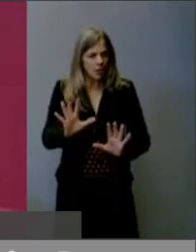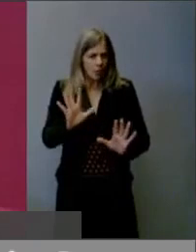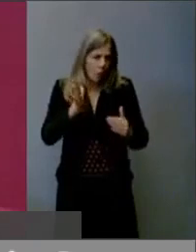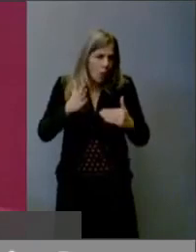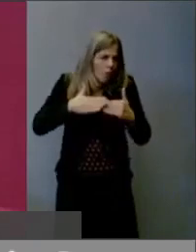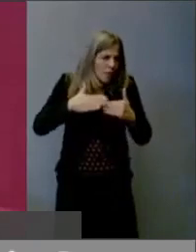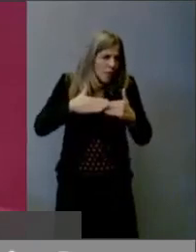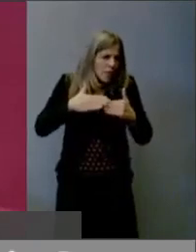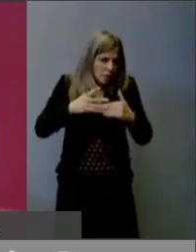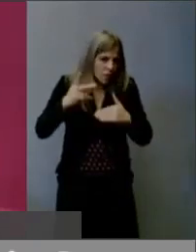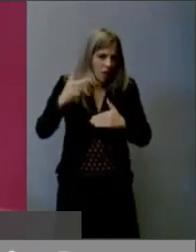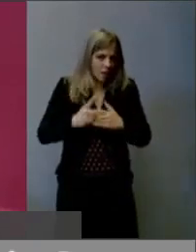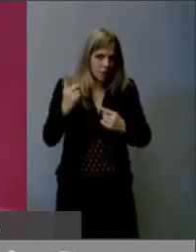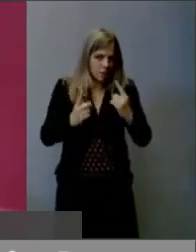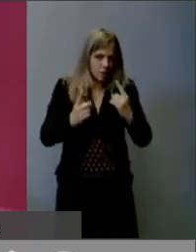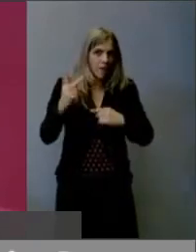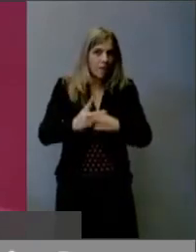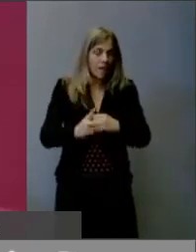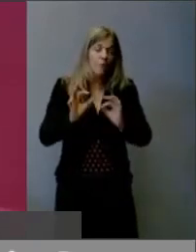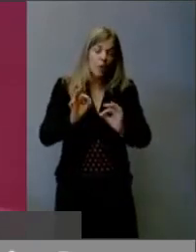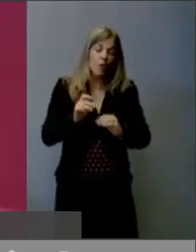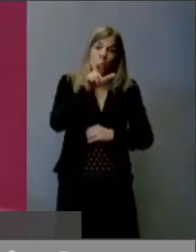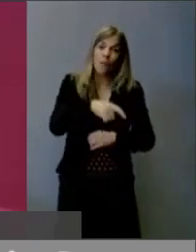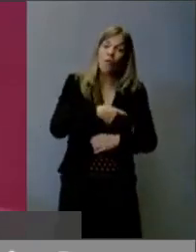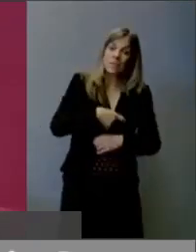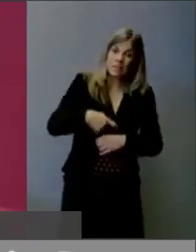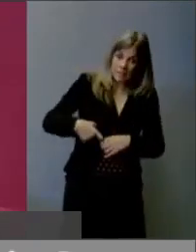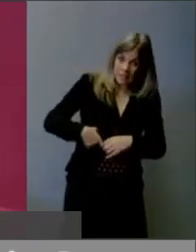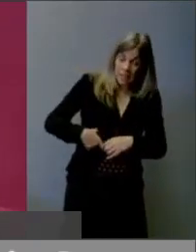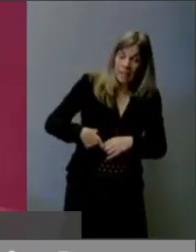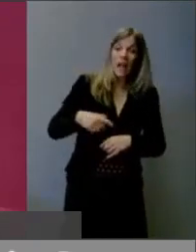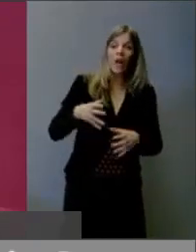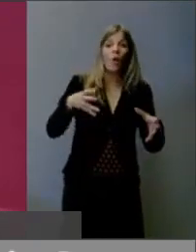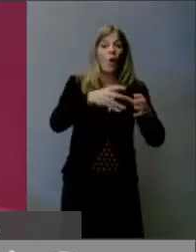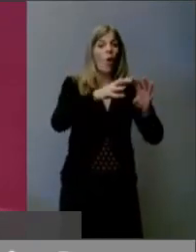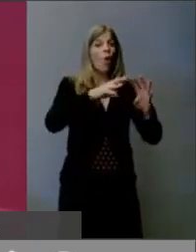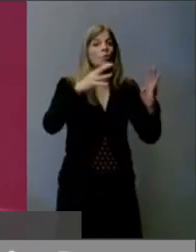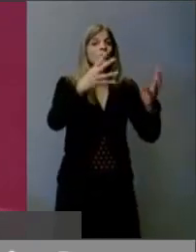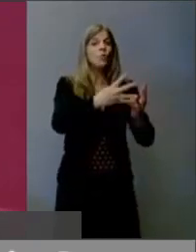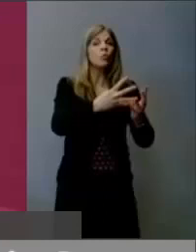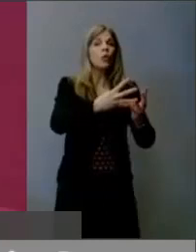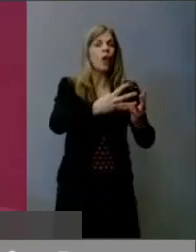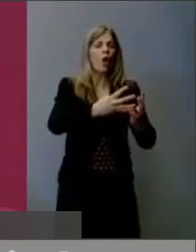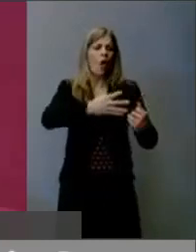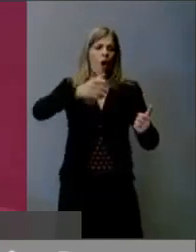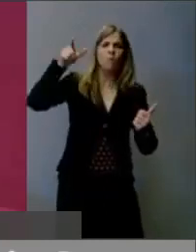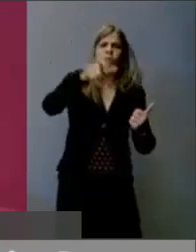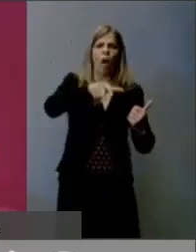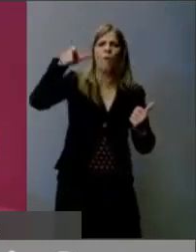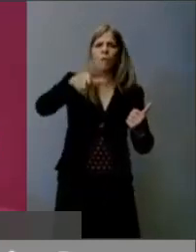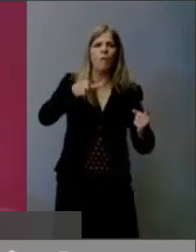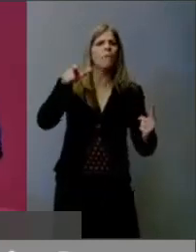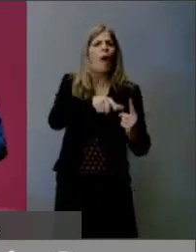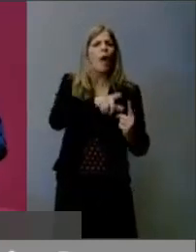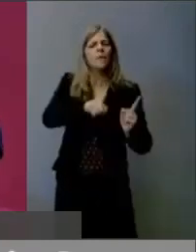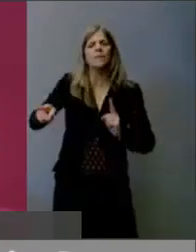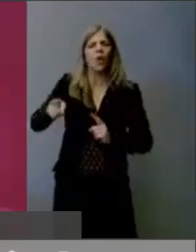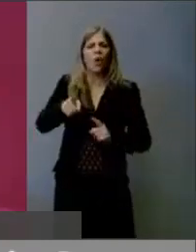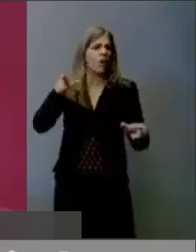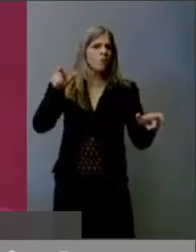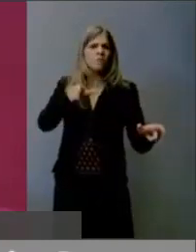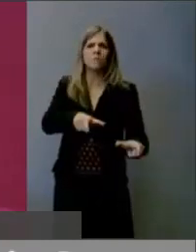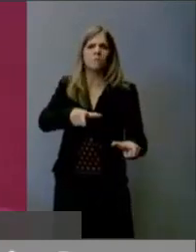alla realtà di come il sindaco e questa giunta impone le scelte dall'alto assolutamente non condivise, ma non